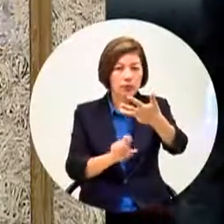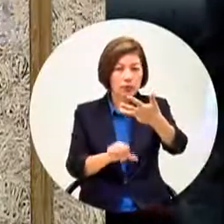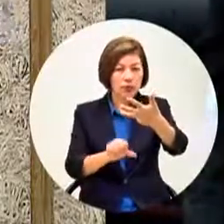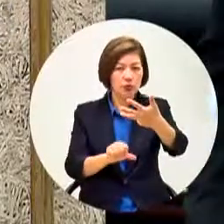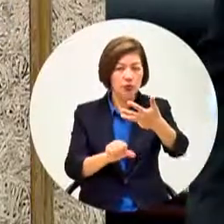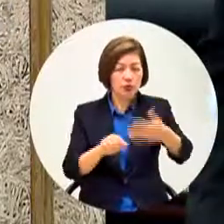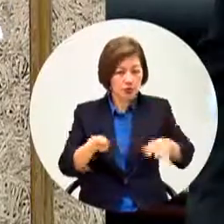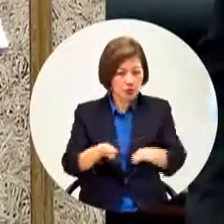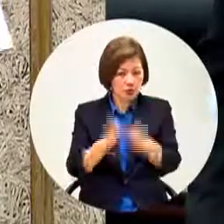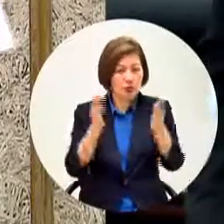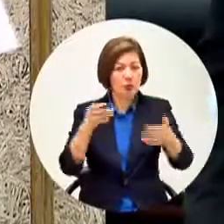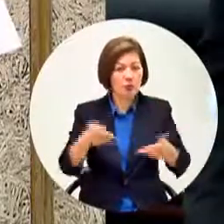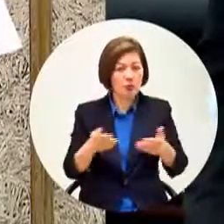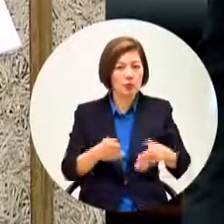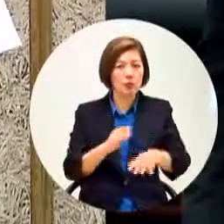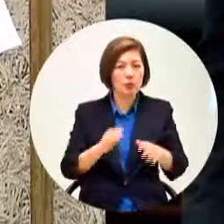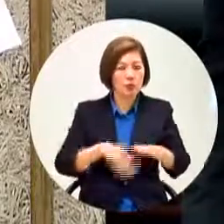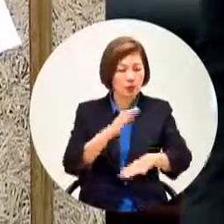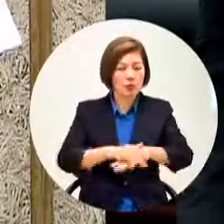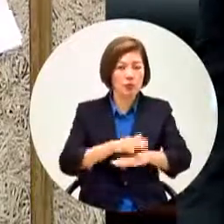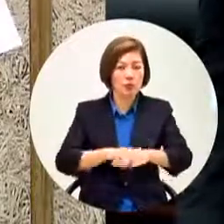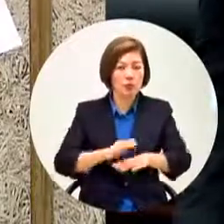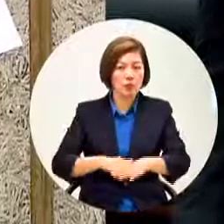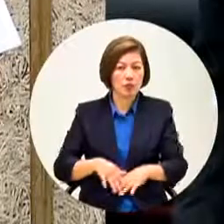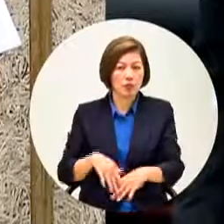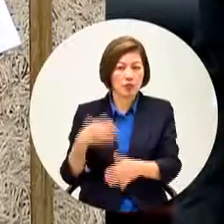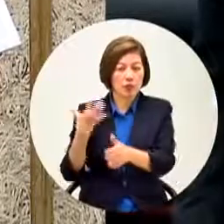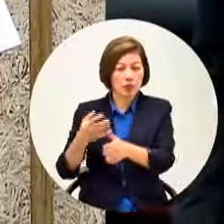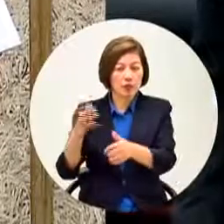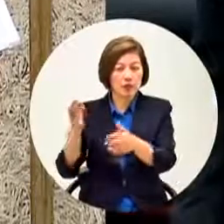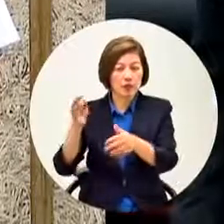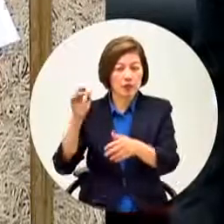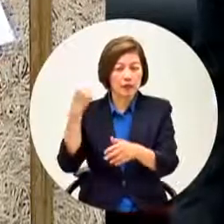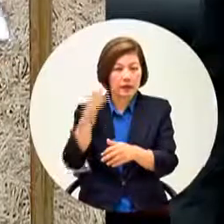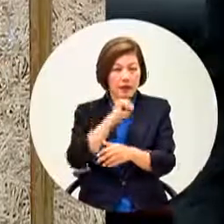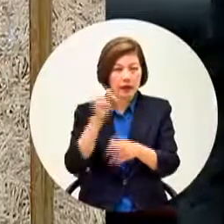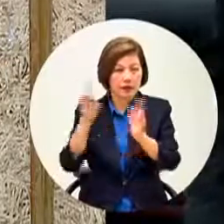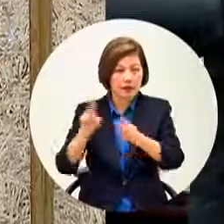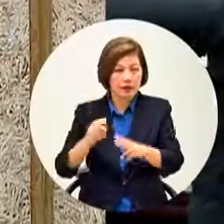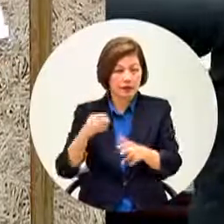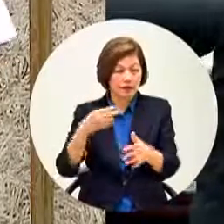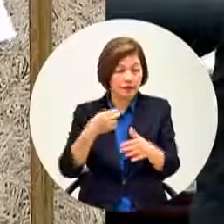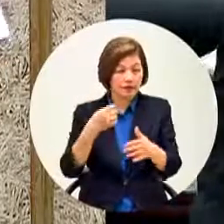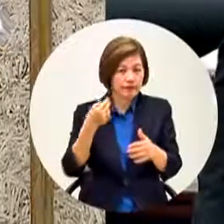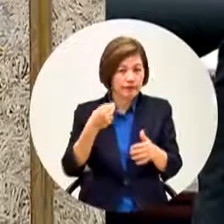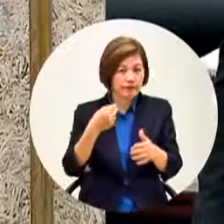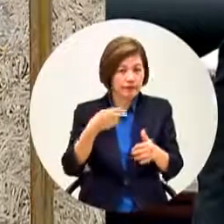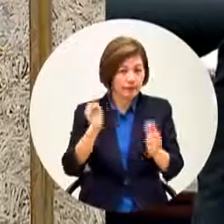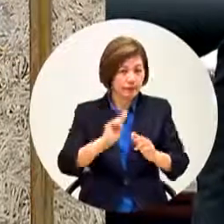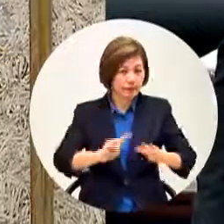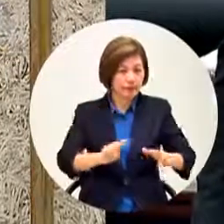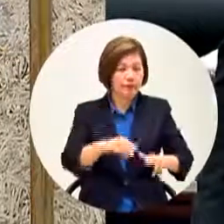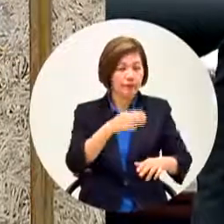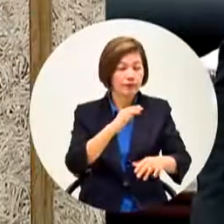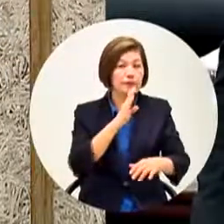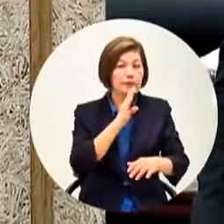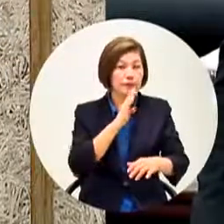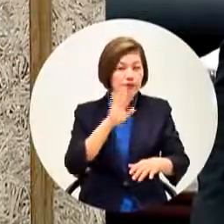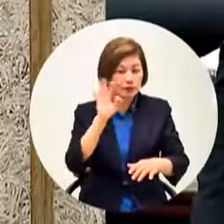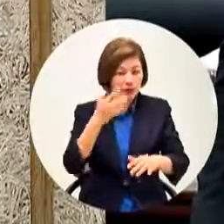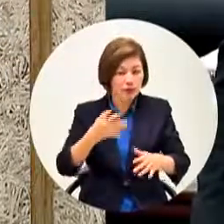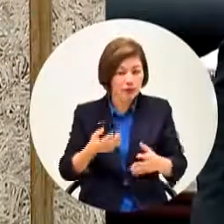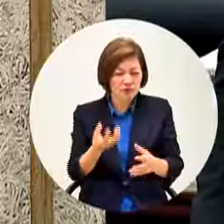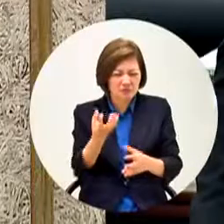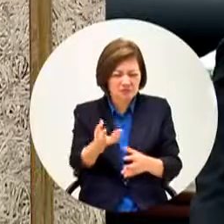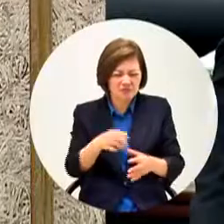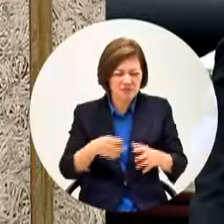一个供电，那完成以后大概就会初步的一个解决这个局部性的淹水。但是那个这个是属于短